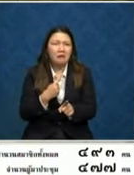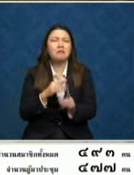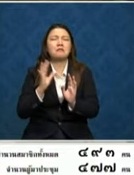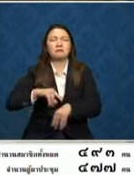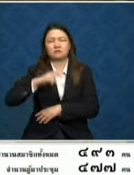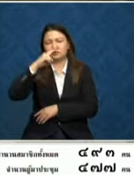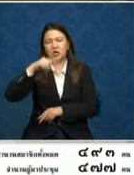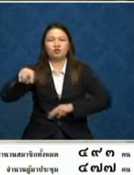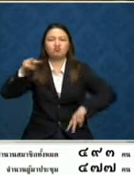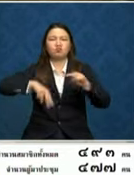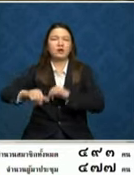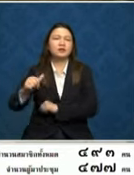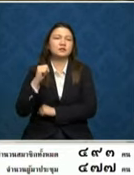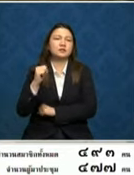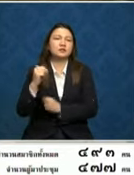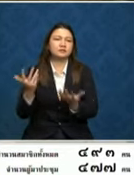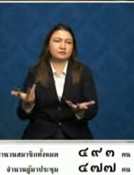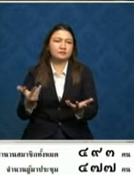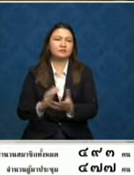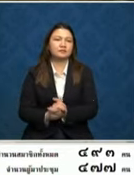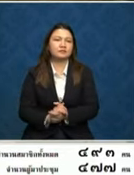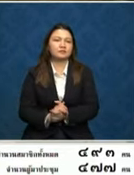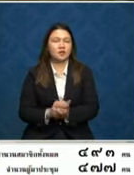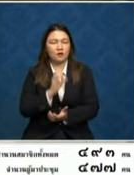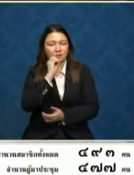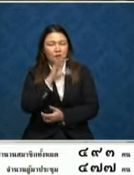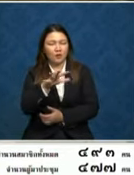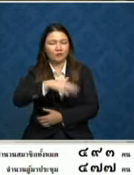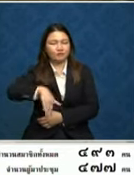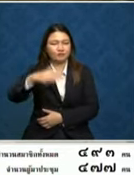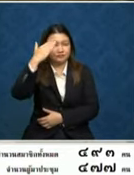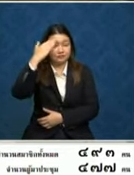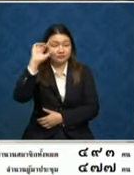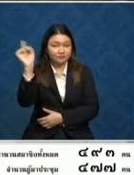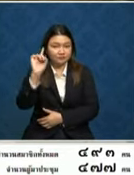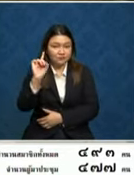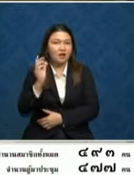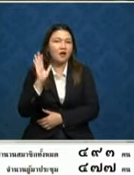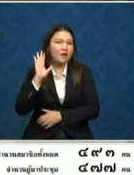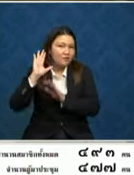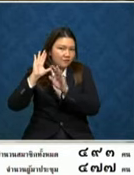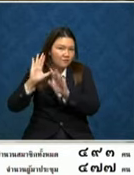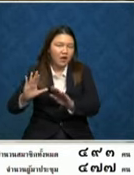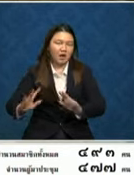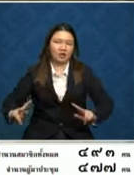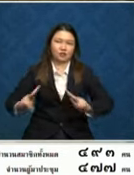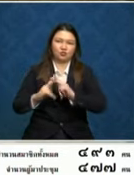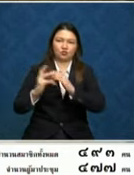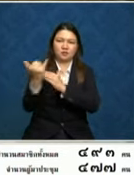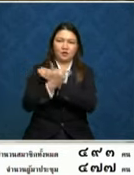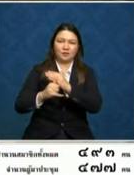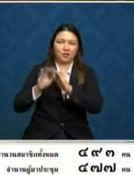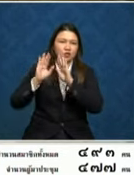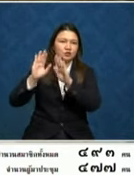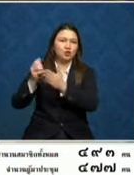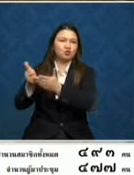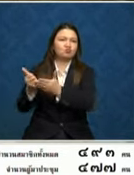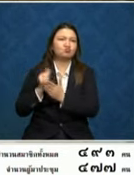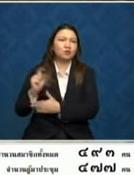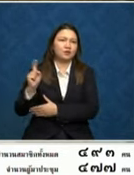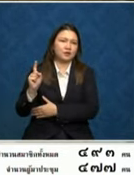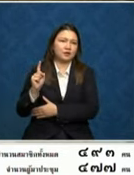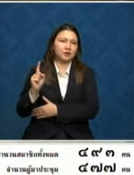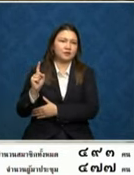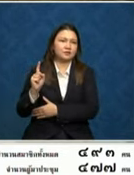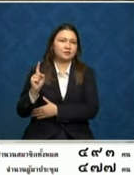อบเหมือนเดิมที่พูดเช่นนี้ก็อยากให้รัฐมนตรีต่างประเทศไทยซึ่งเป็น